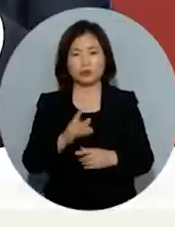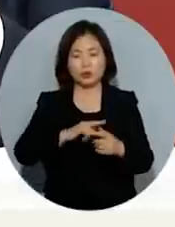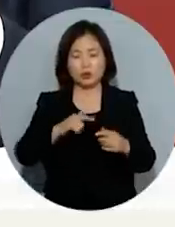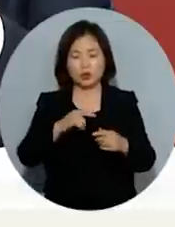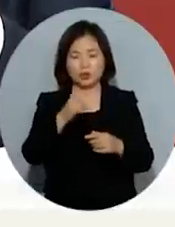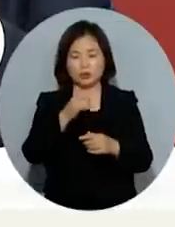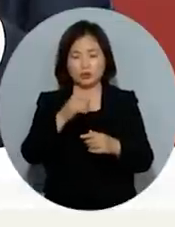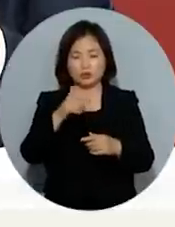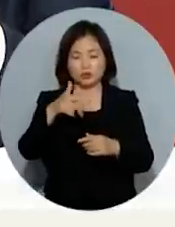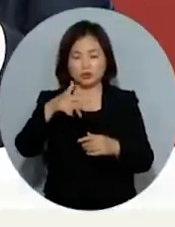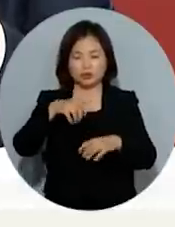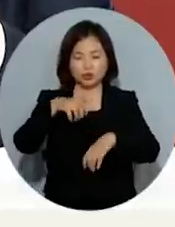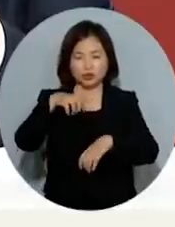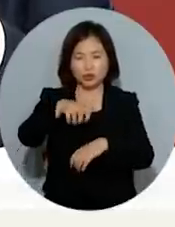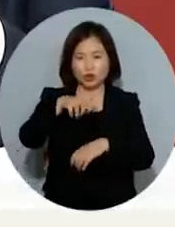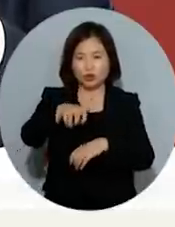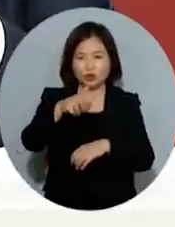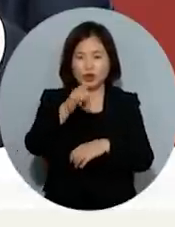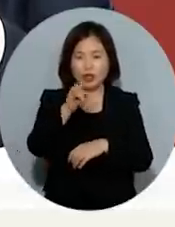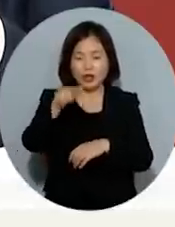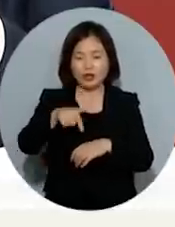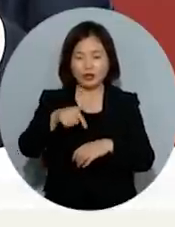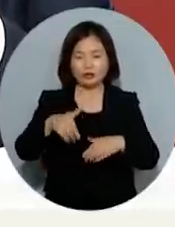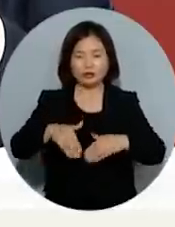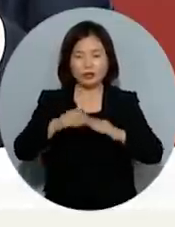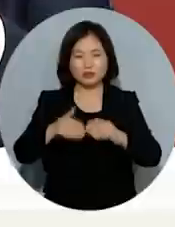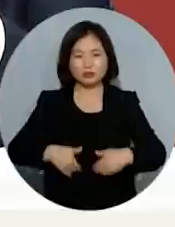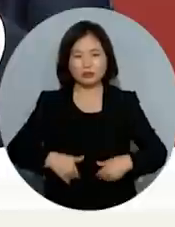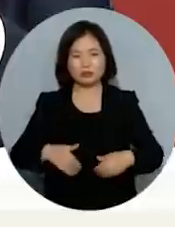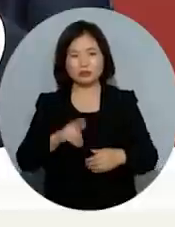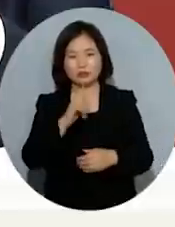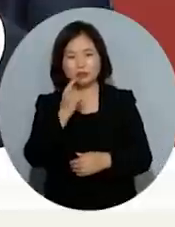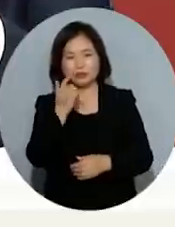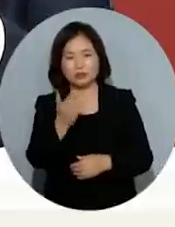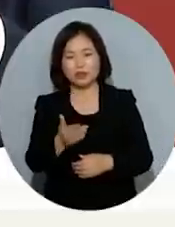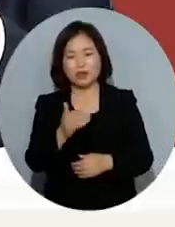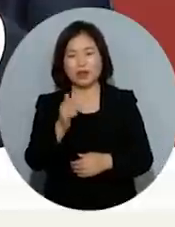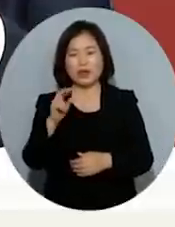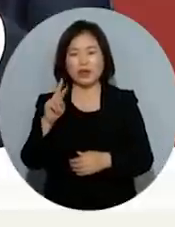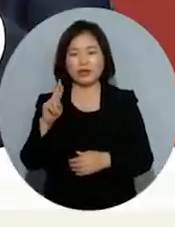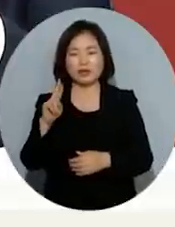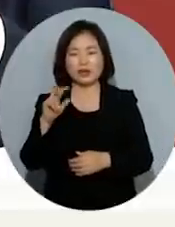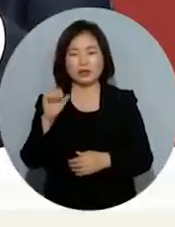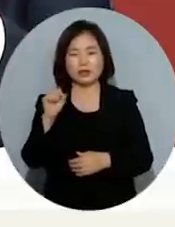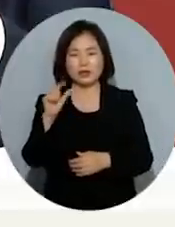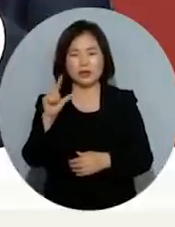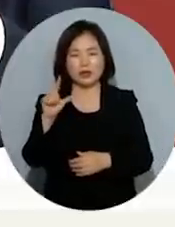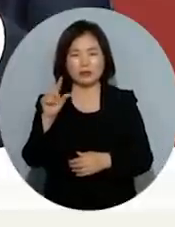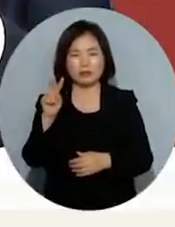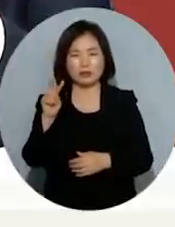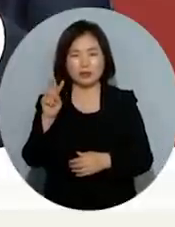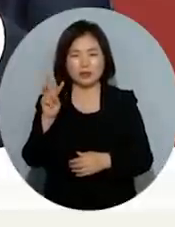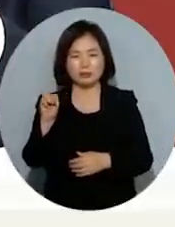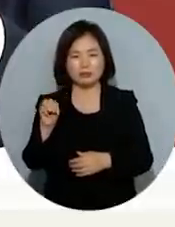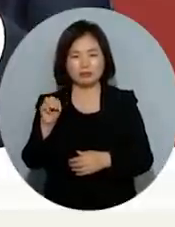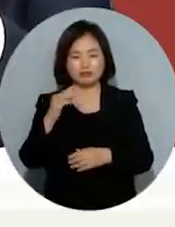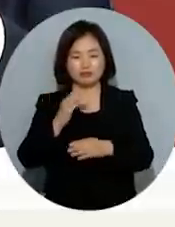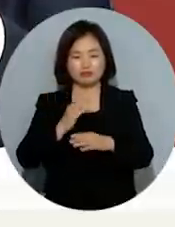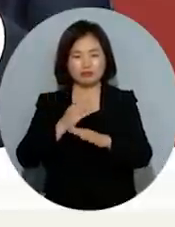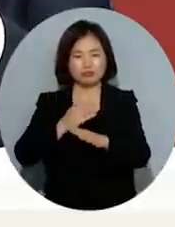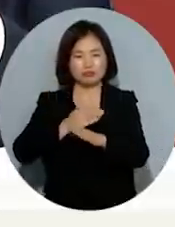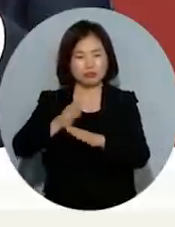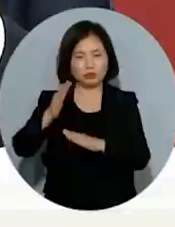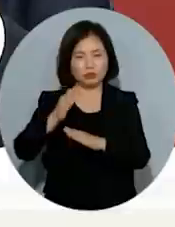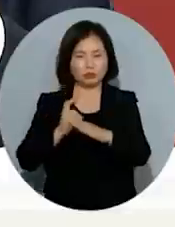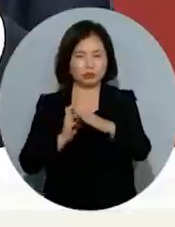전술핵을 그래도 놔야 된다고 생각하십니까? 참 그거 SLBM이 그 북한에서 그